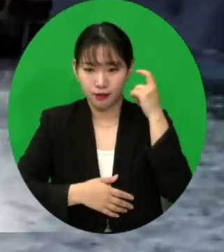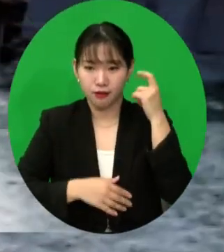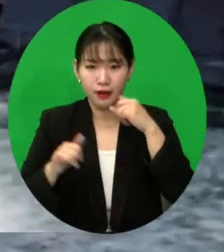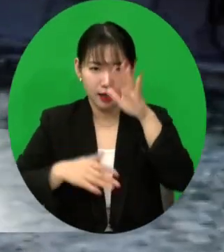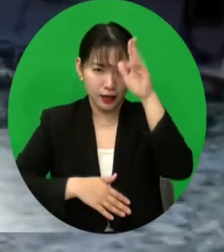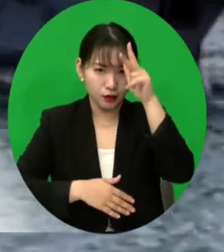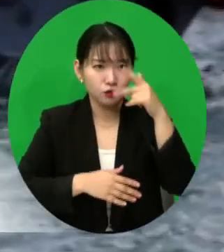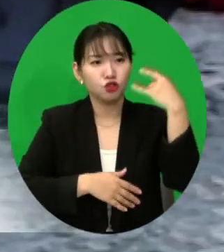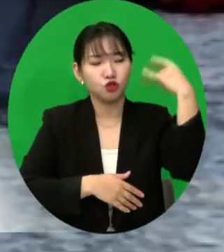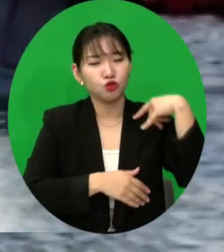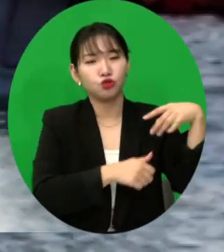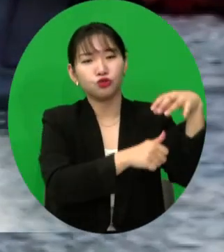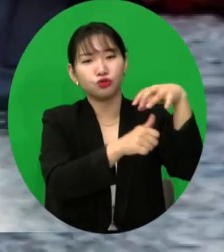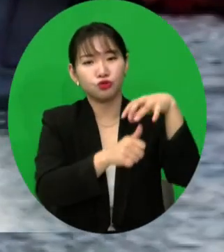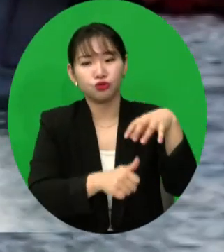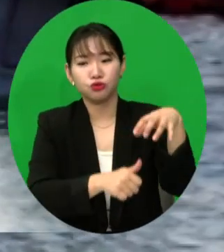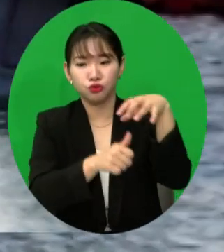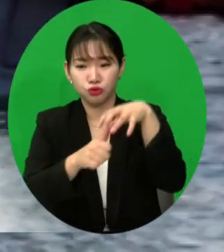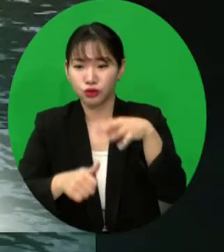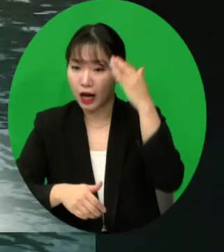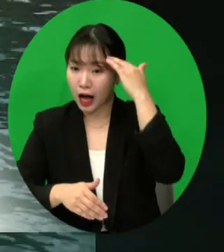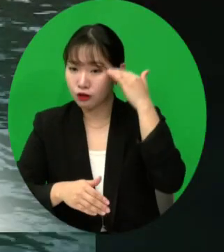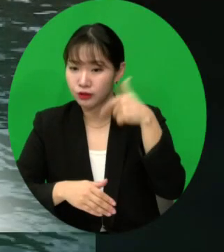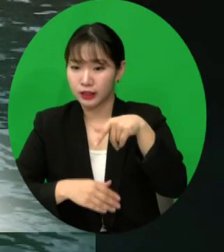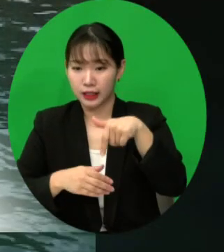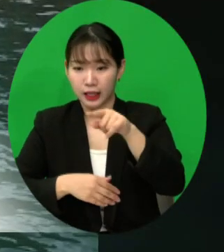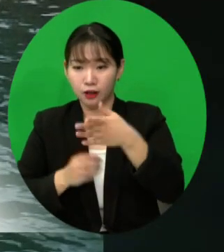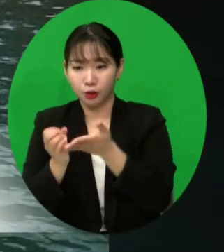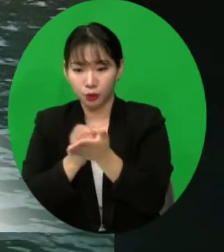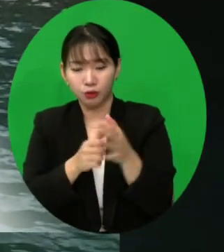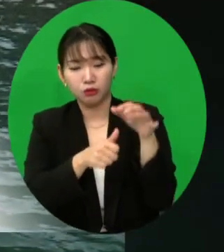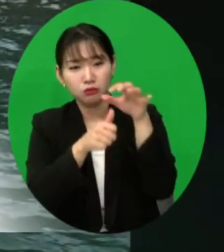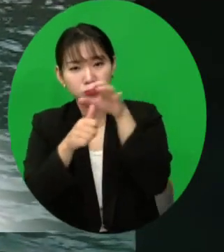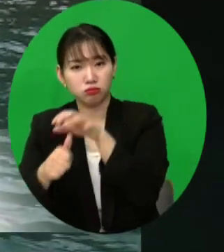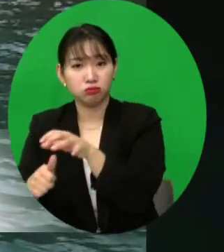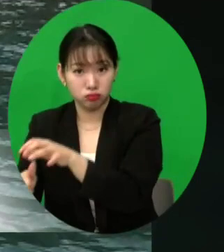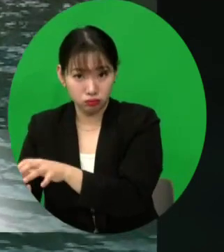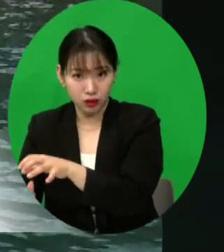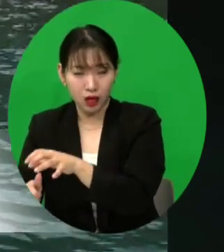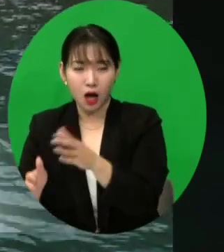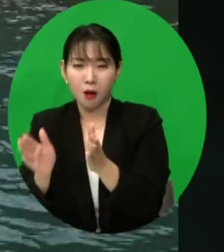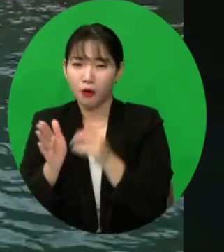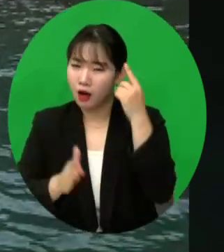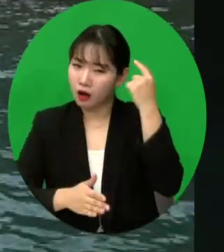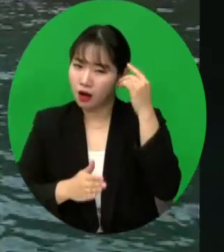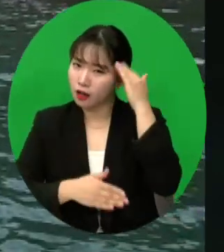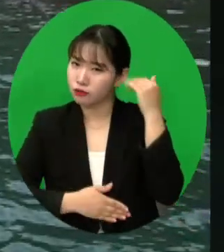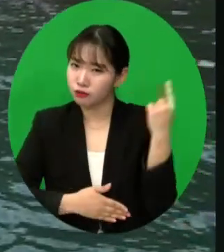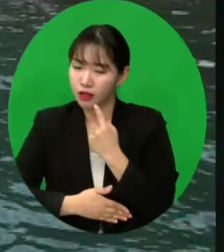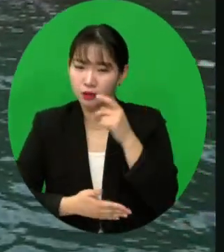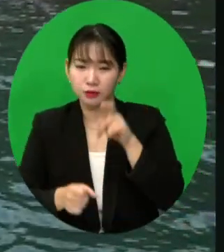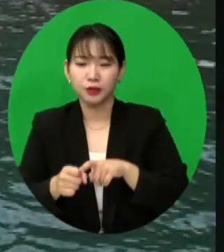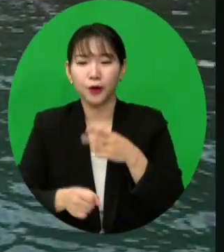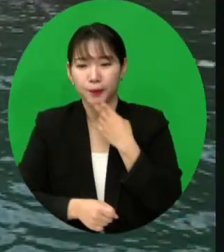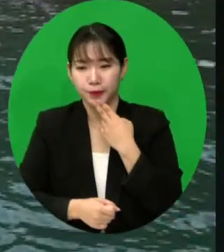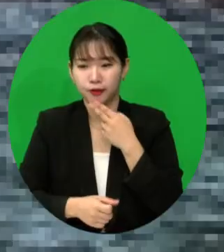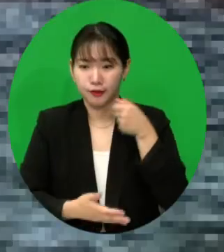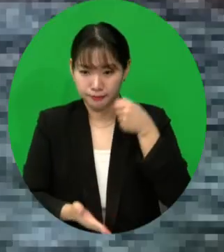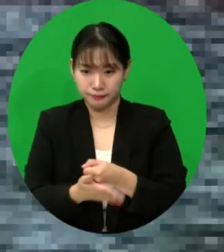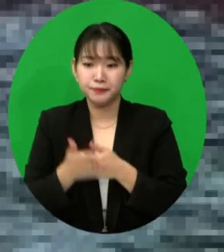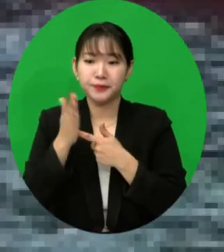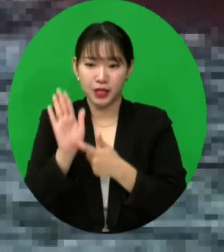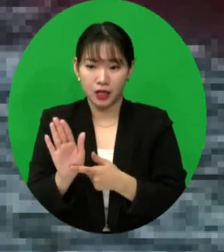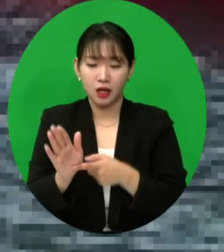표류한 배가 가거도 인근까지 떠밀려왔고 밀입국 혐의는 없는 것으로 최종 판단했습니다. 해당